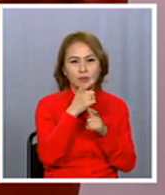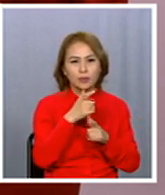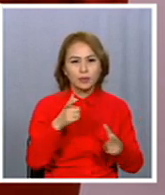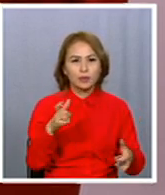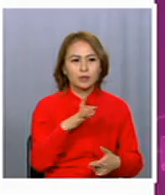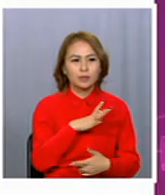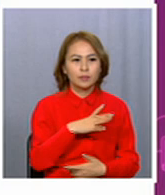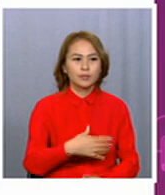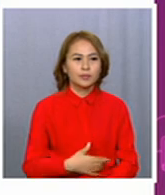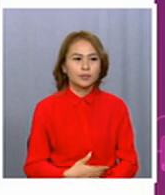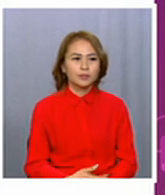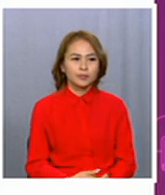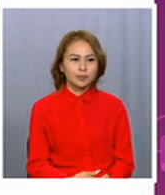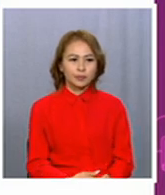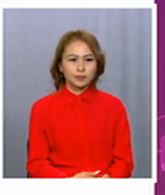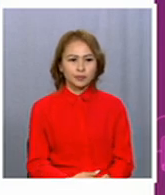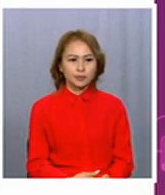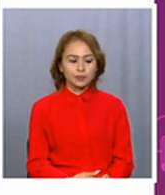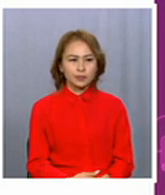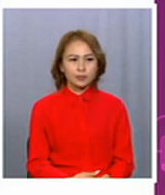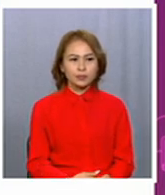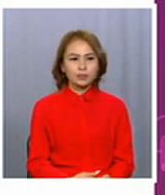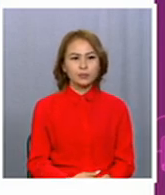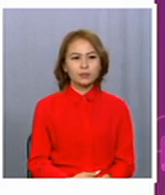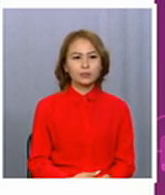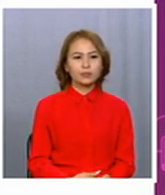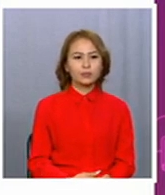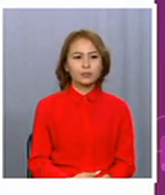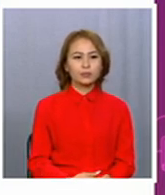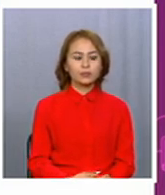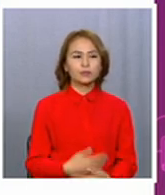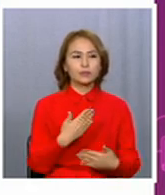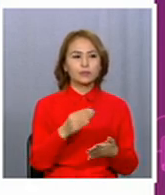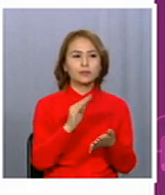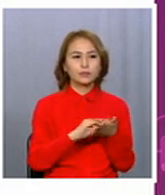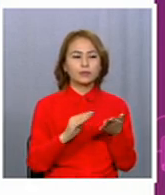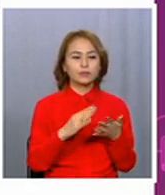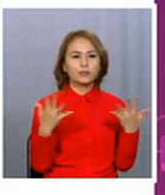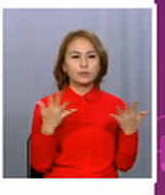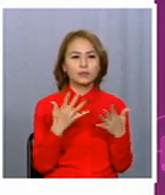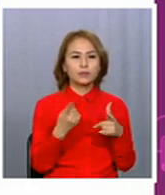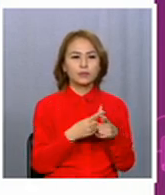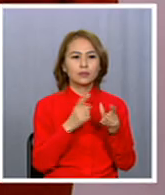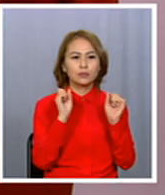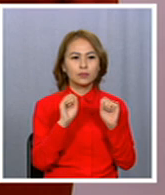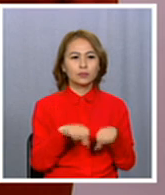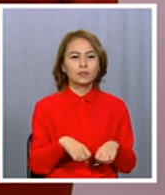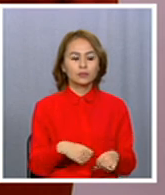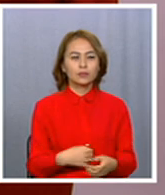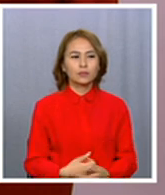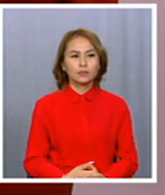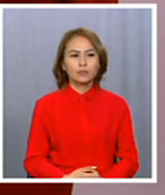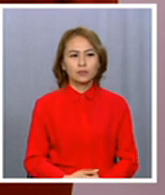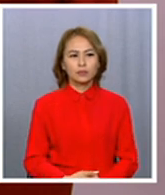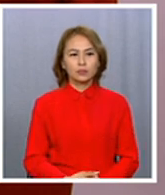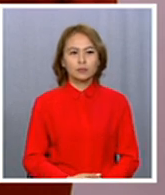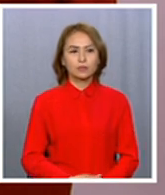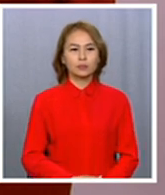жіберді. Міне балалар, бұл бөлімнің мағынасына қарай бөлімге қандай ат қоюға болады? Ойланып